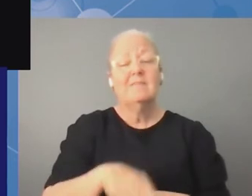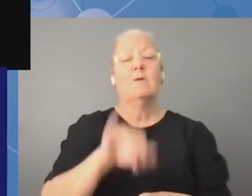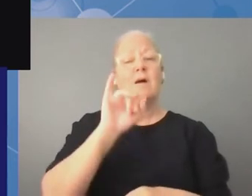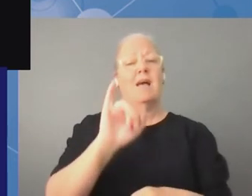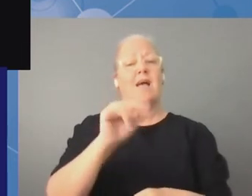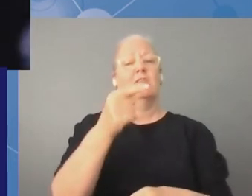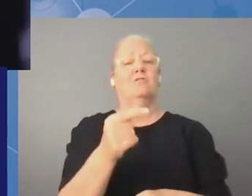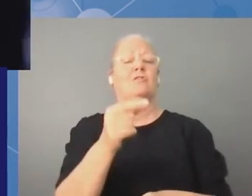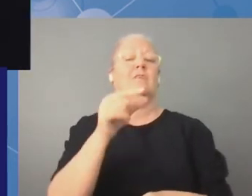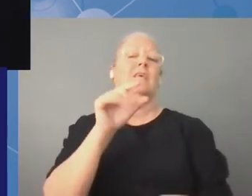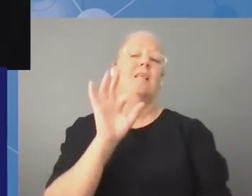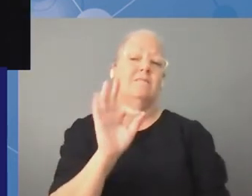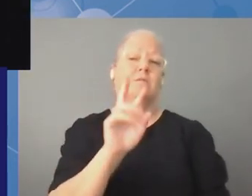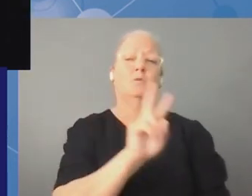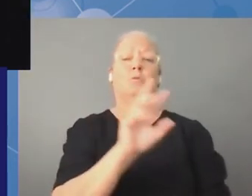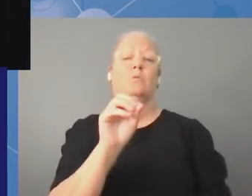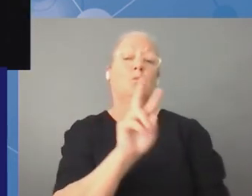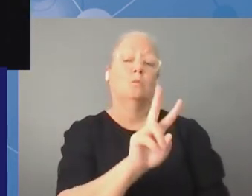لقد